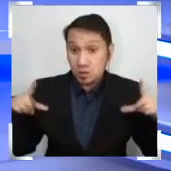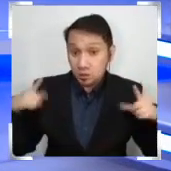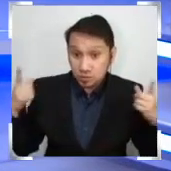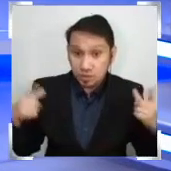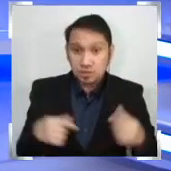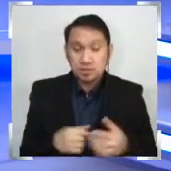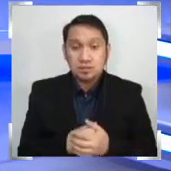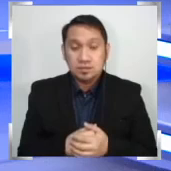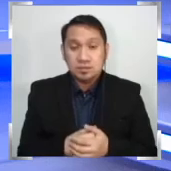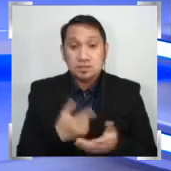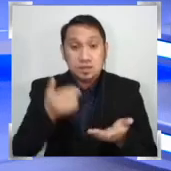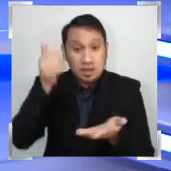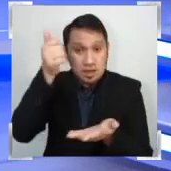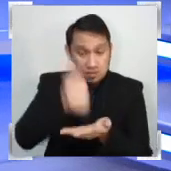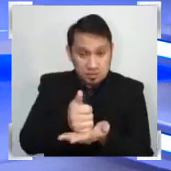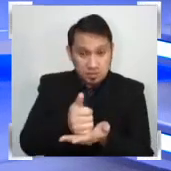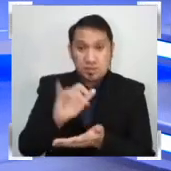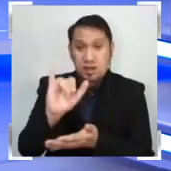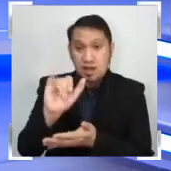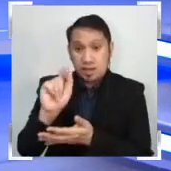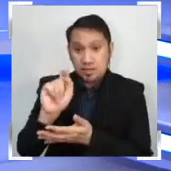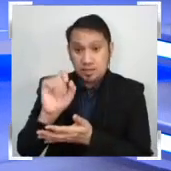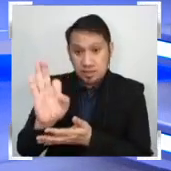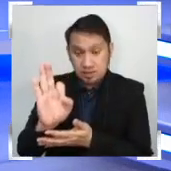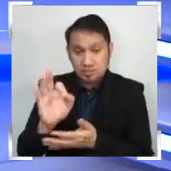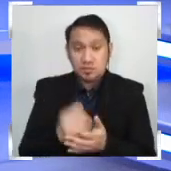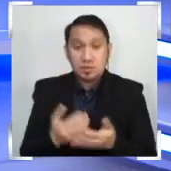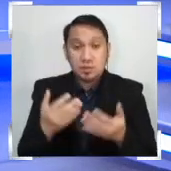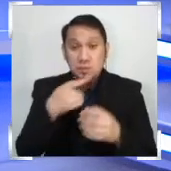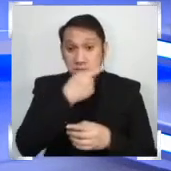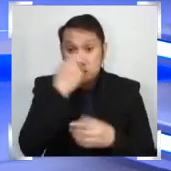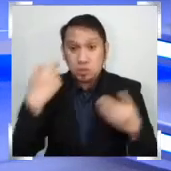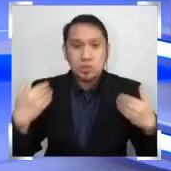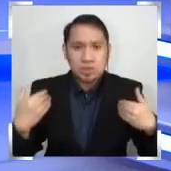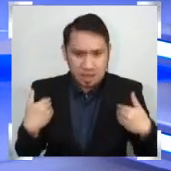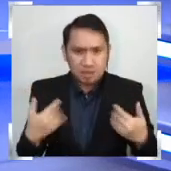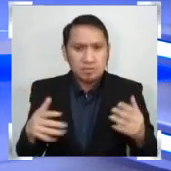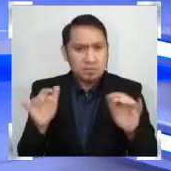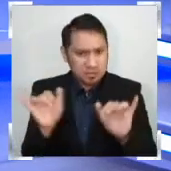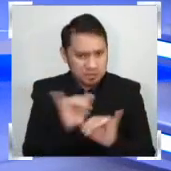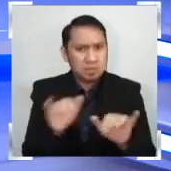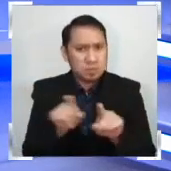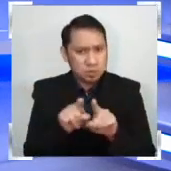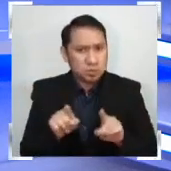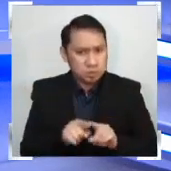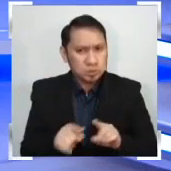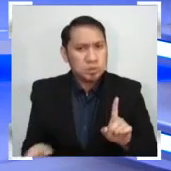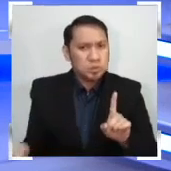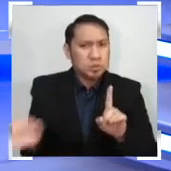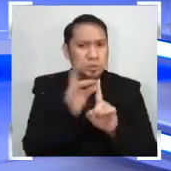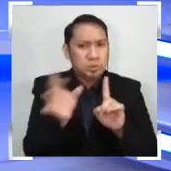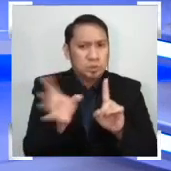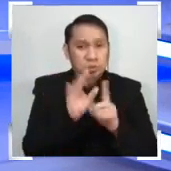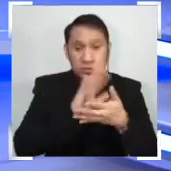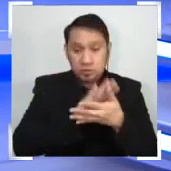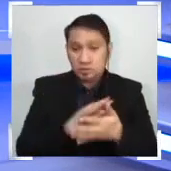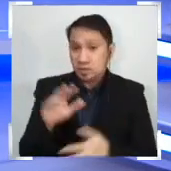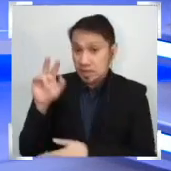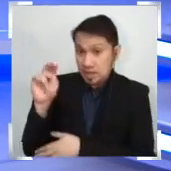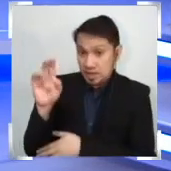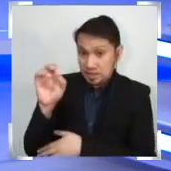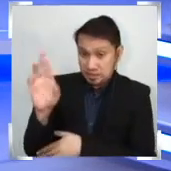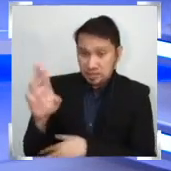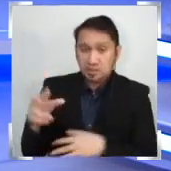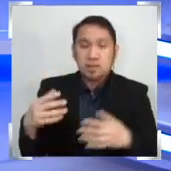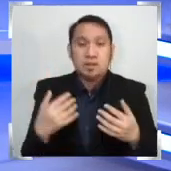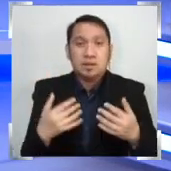inaprubahan na ng IATF ang rekomendasyon dahil sa tumataas na COVID cases doon. Sa Metro Manila naman, nasa critical level pa raw ang